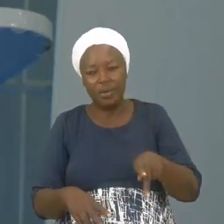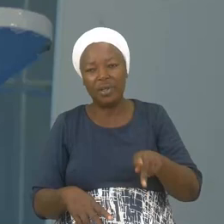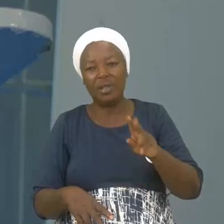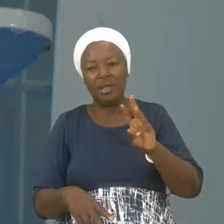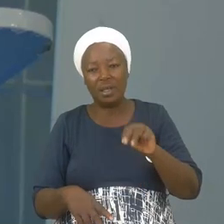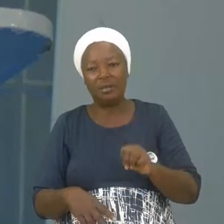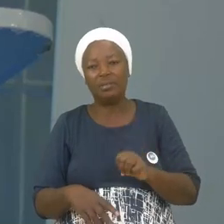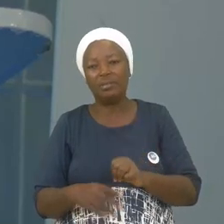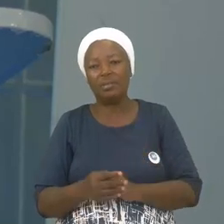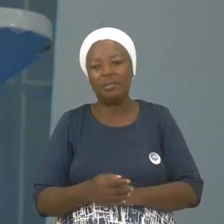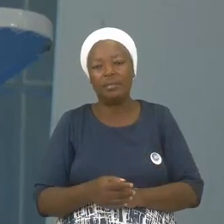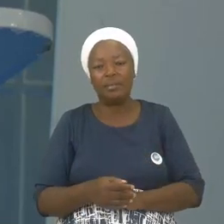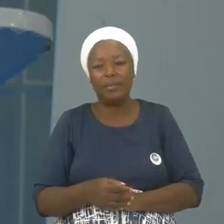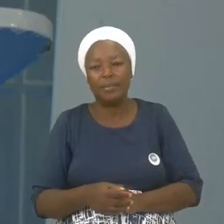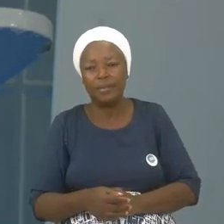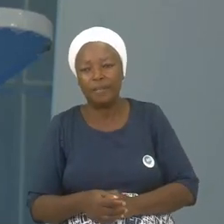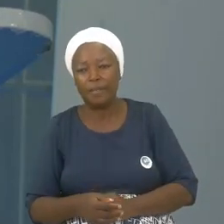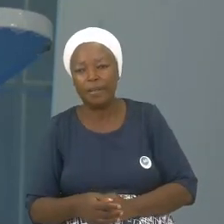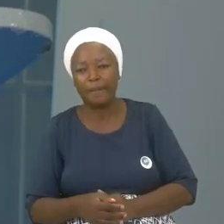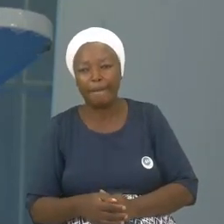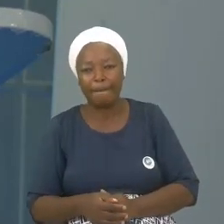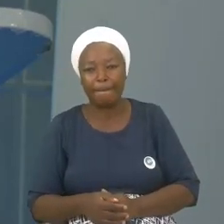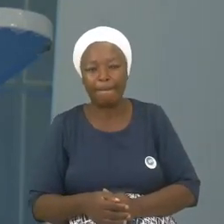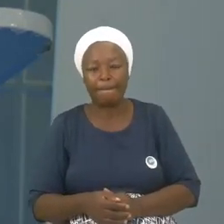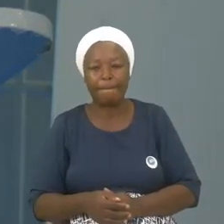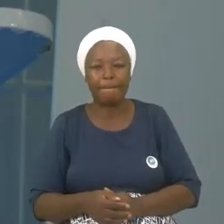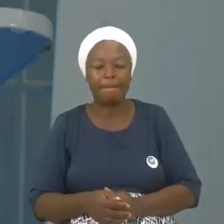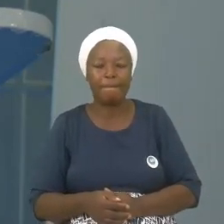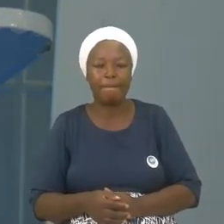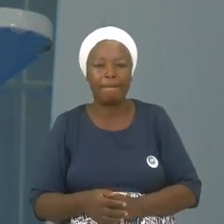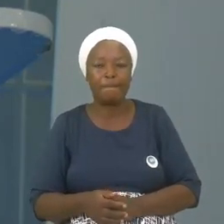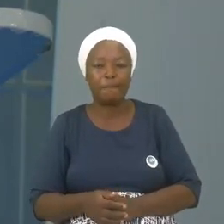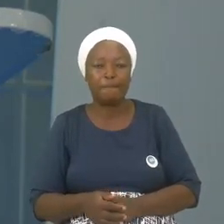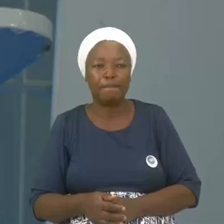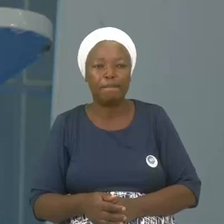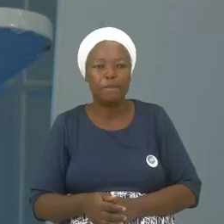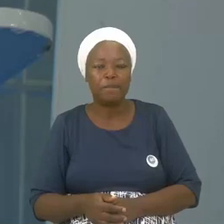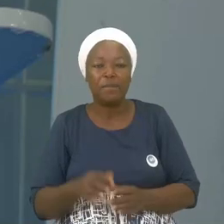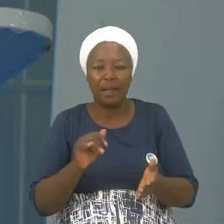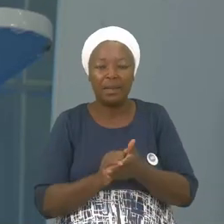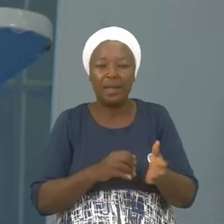on vous donnera donc les détails dans chaque nation, dans chaque région.